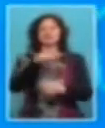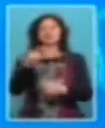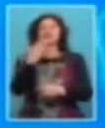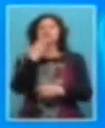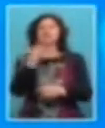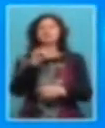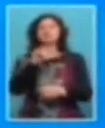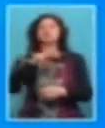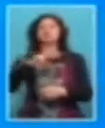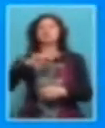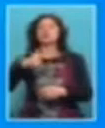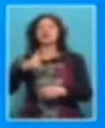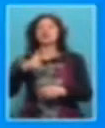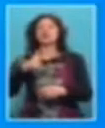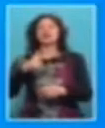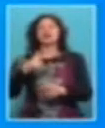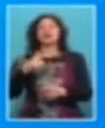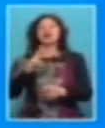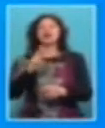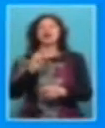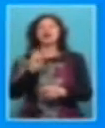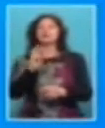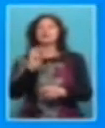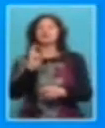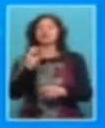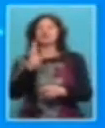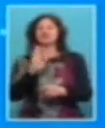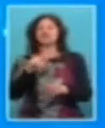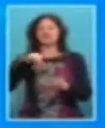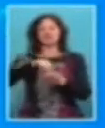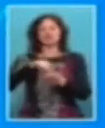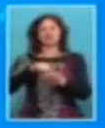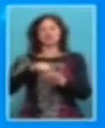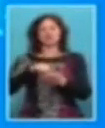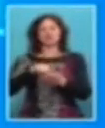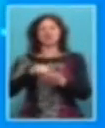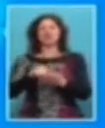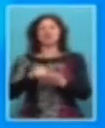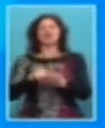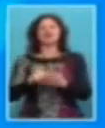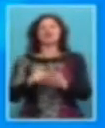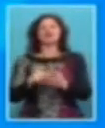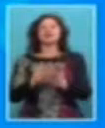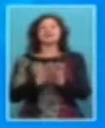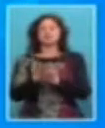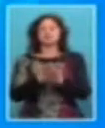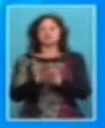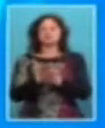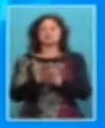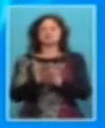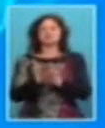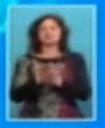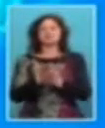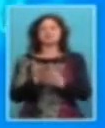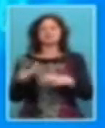коммуникациялар қызметінде өткен брифингте Ұзынкөл ауданының әкімі айтты. Қайрат Әбішев әлеуметтік саланы қолдау бойынша атқарылатын істердің